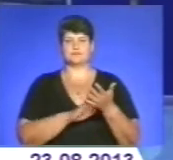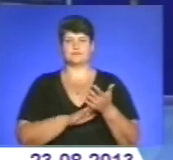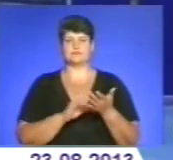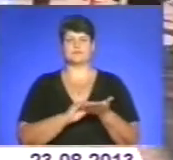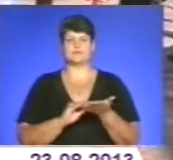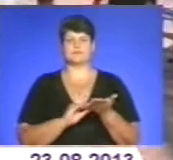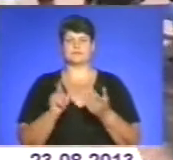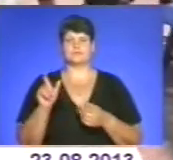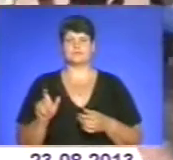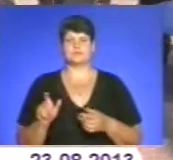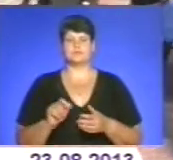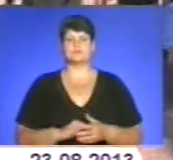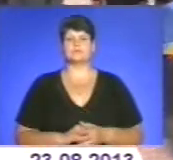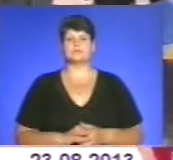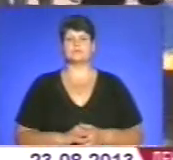журналістів.